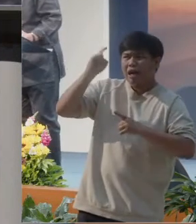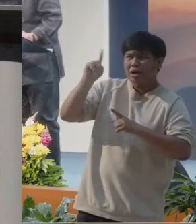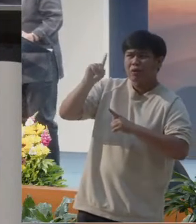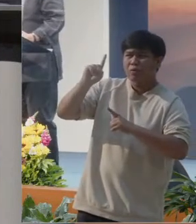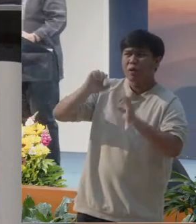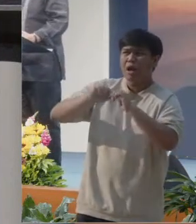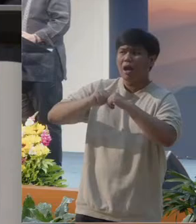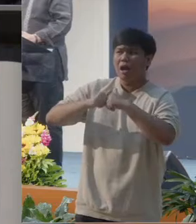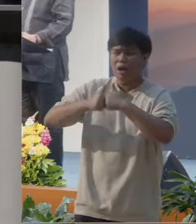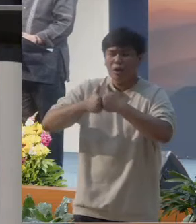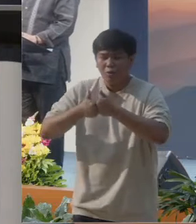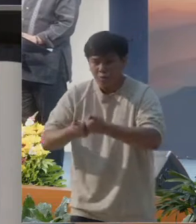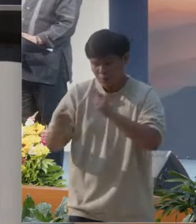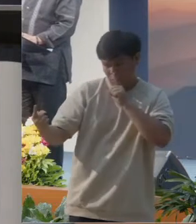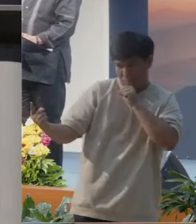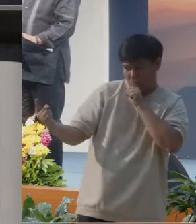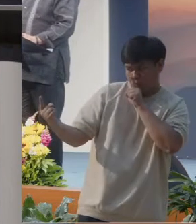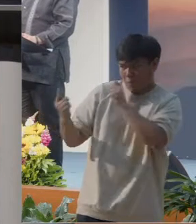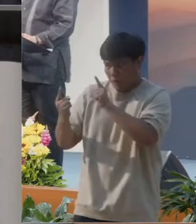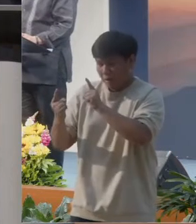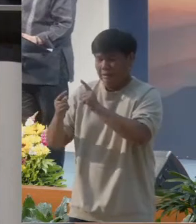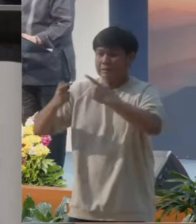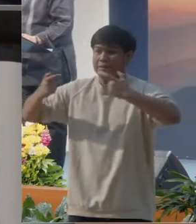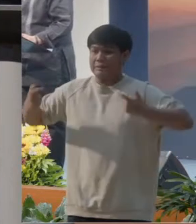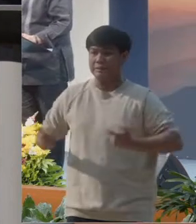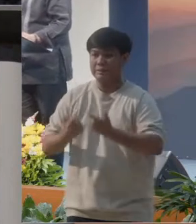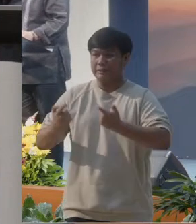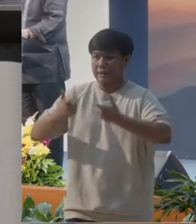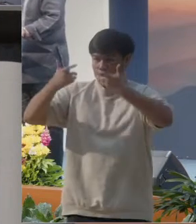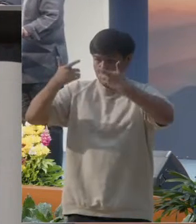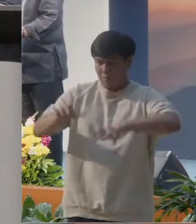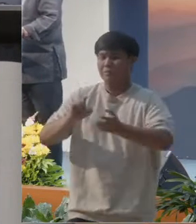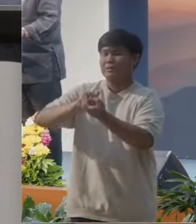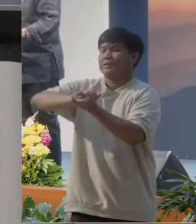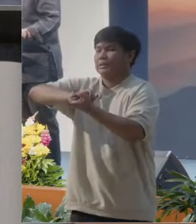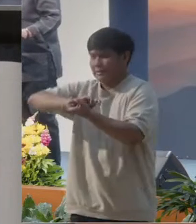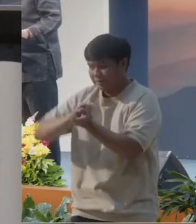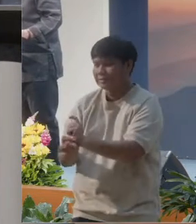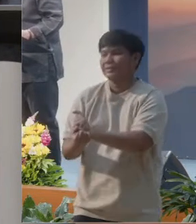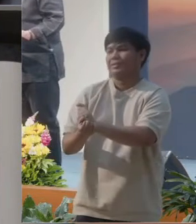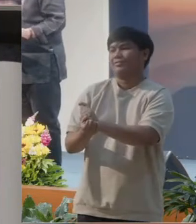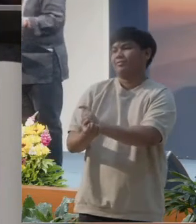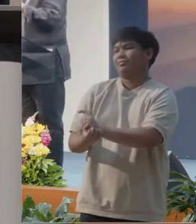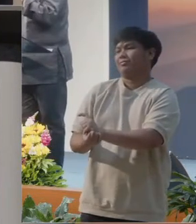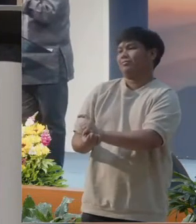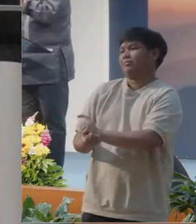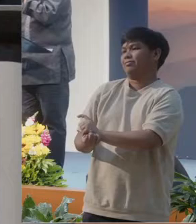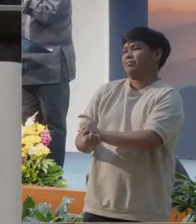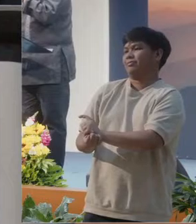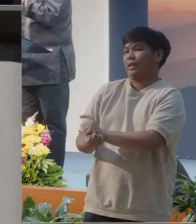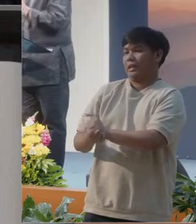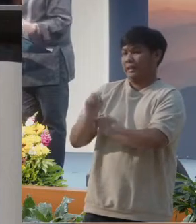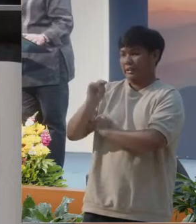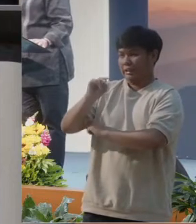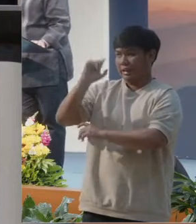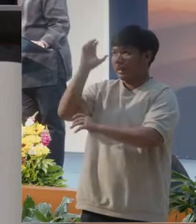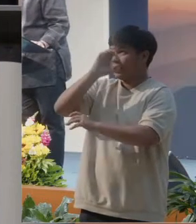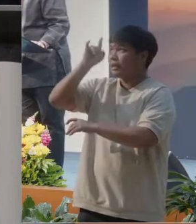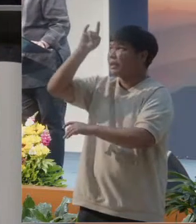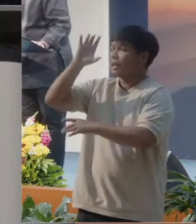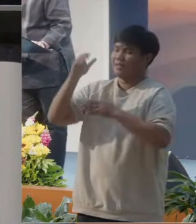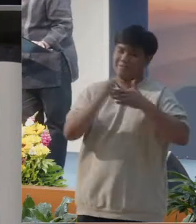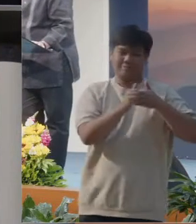maging epektibo nating harapin ang kasalanan sa ating paghanap ng gabay sa